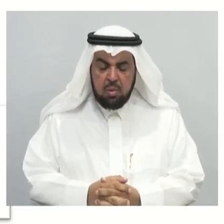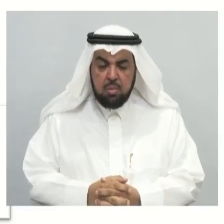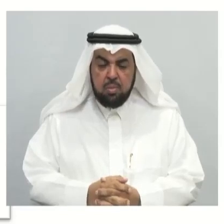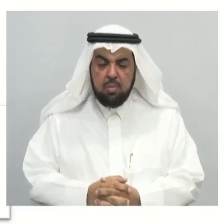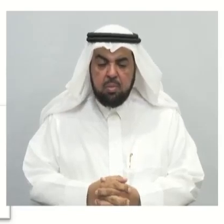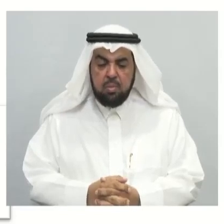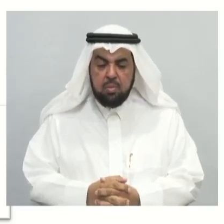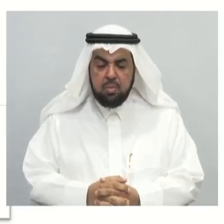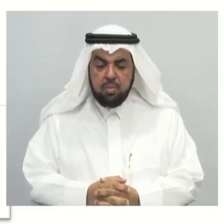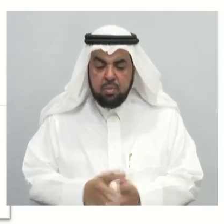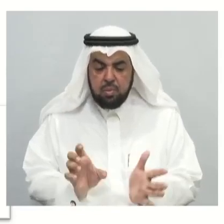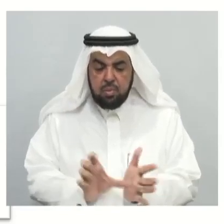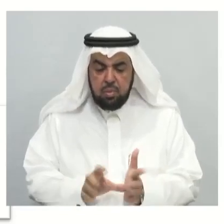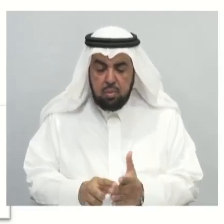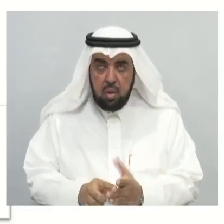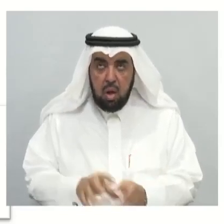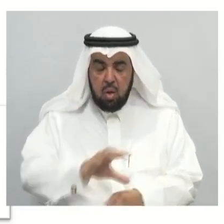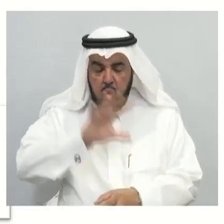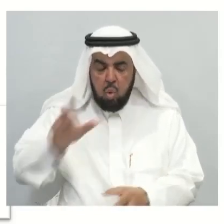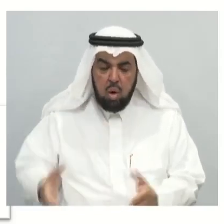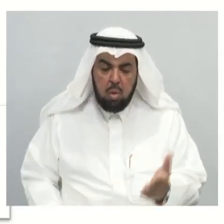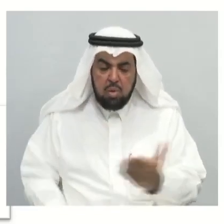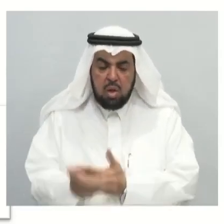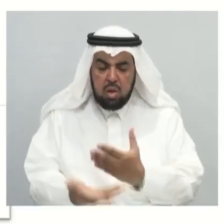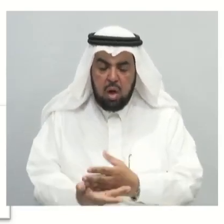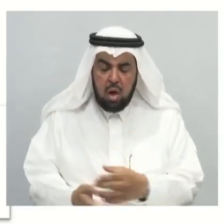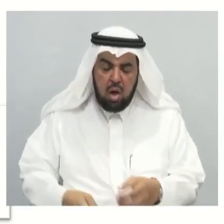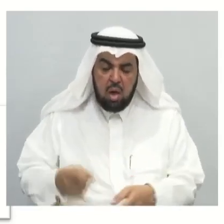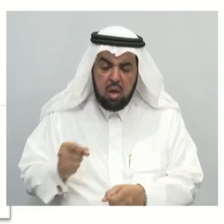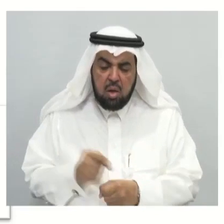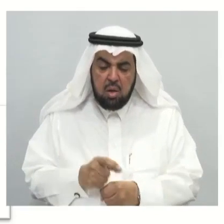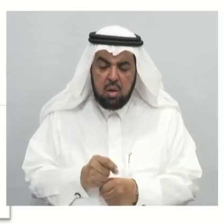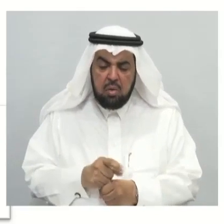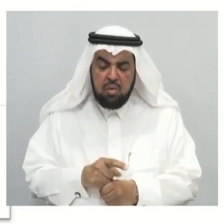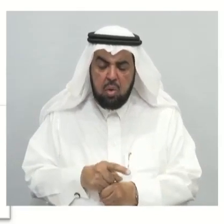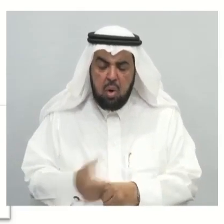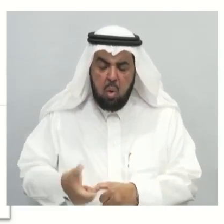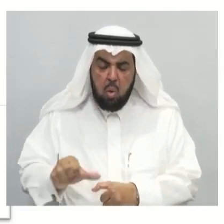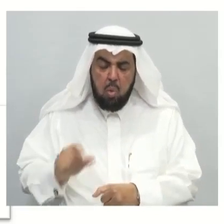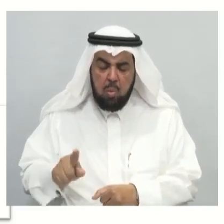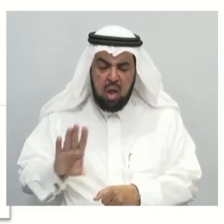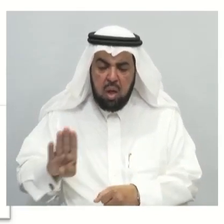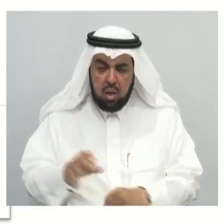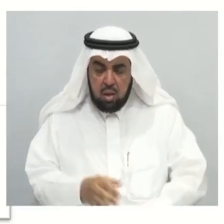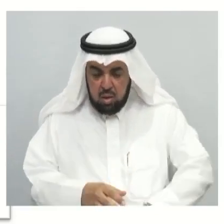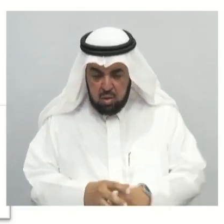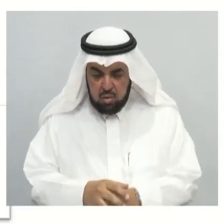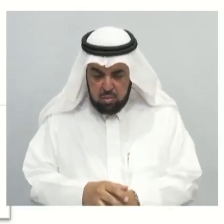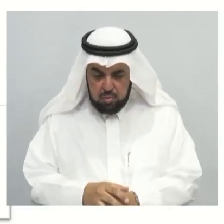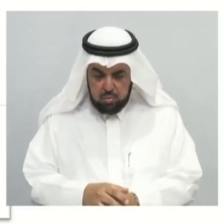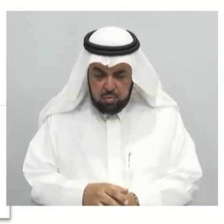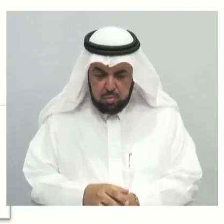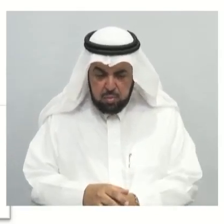الاسلامي منظمه الدول المصدره للنفط وتسمى باوك